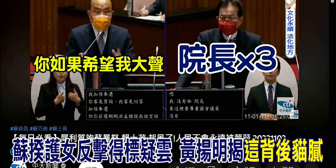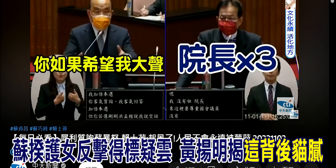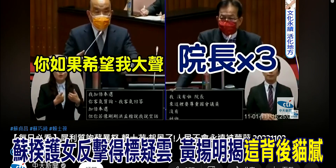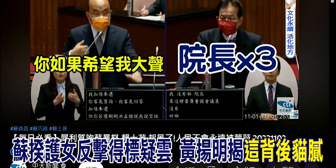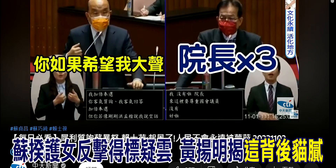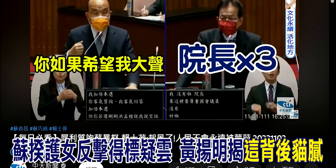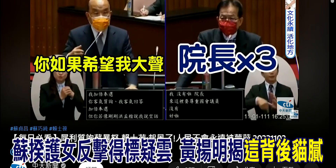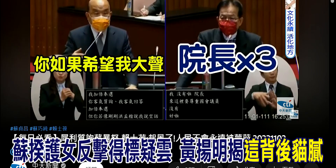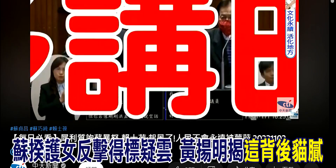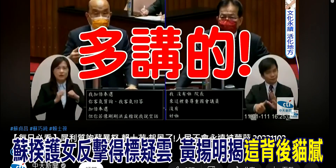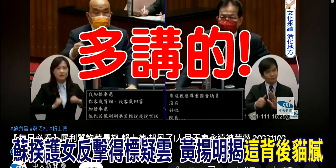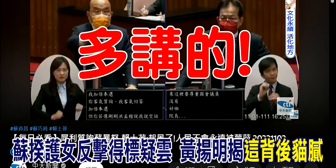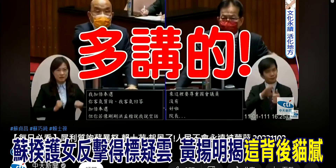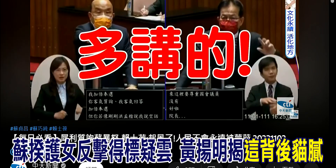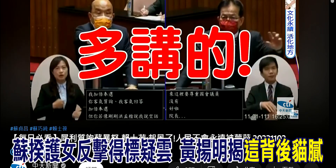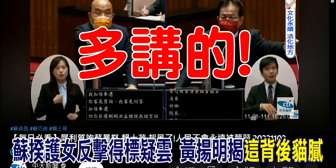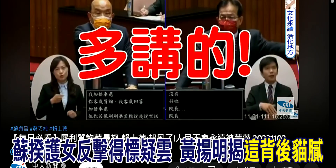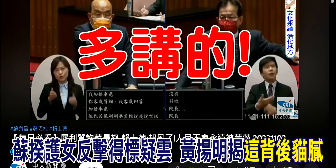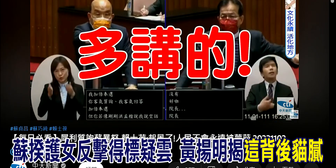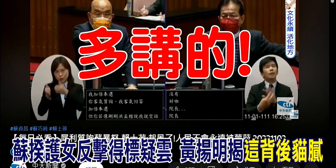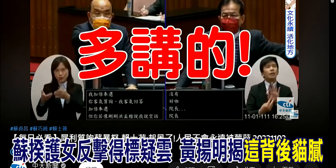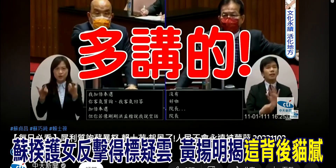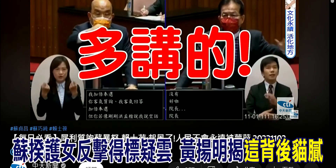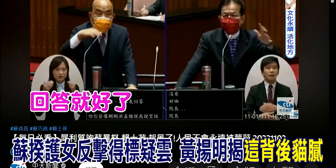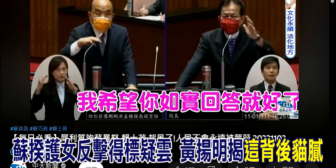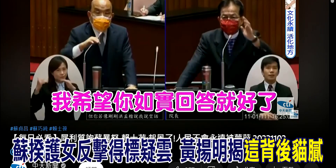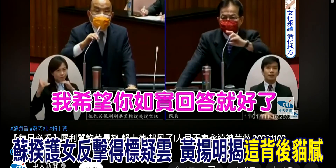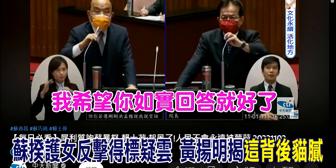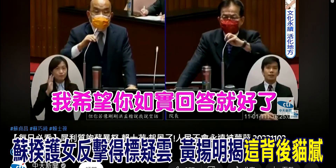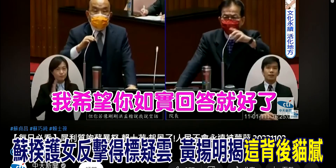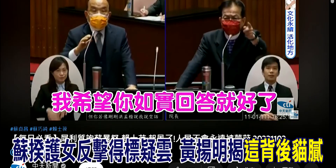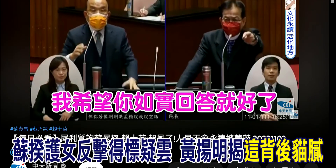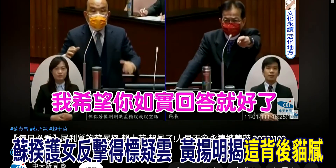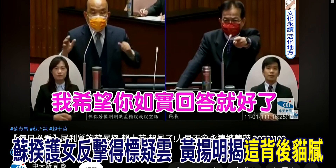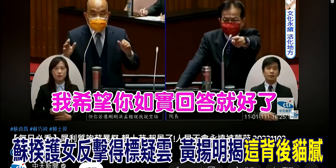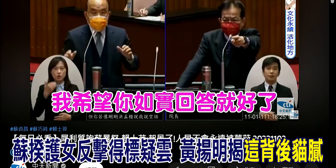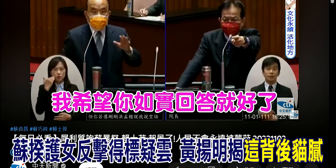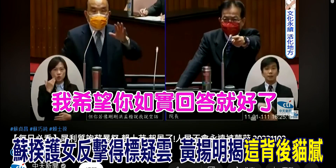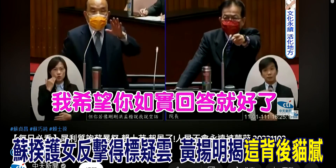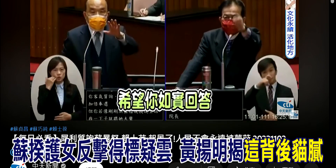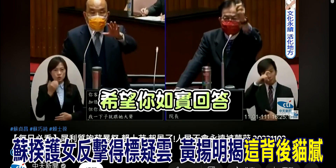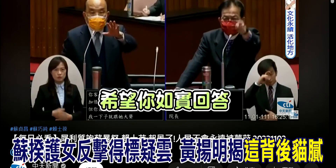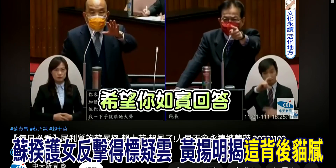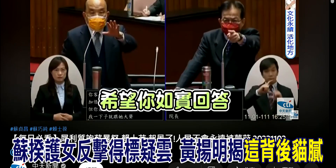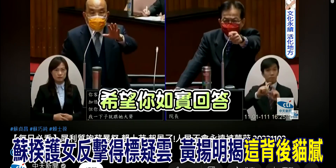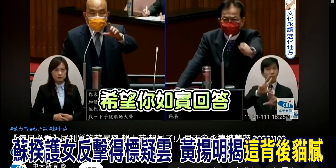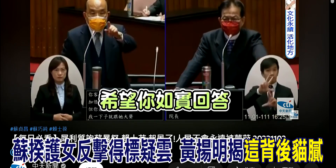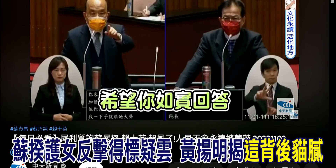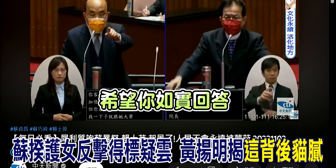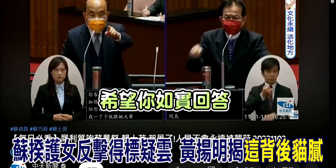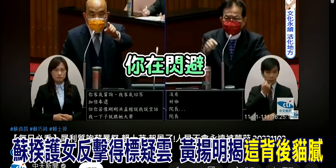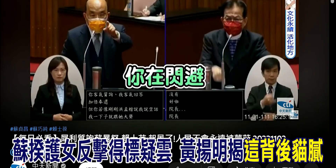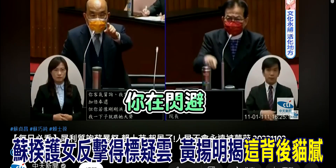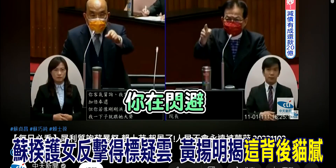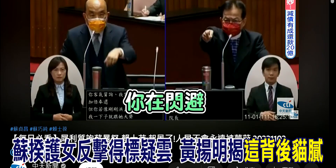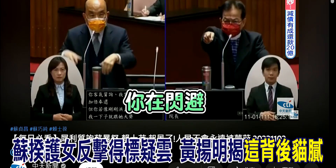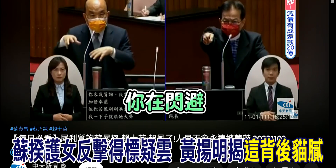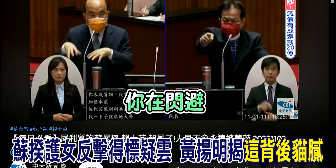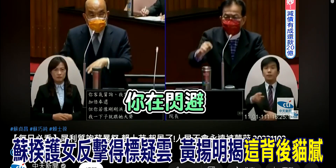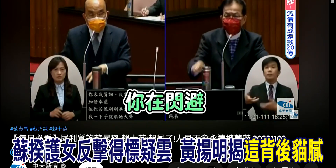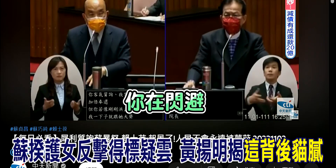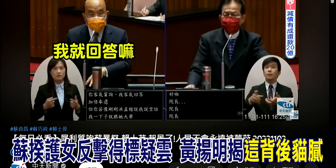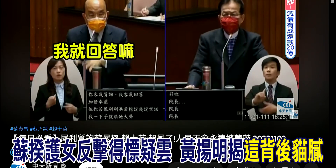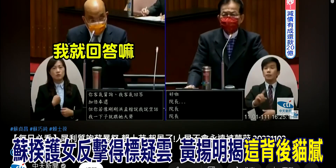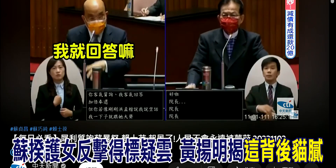你啦，讲希望我大声。 你啦，给讲的啦。 好啦，你啦， 你希望你如实回答就好了。 你啦， 希望你如实回答。你这个题目在闪